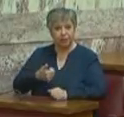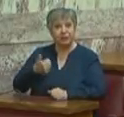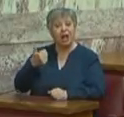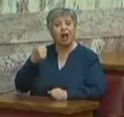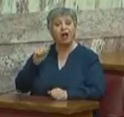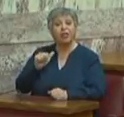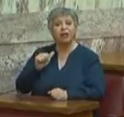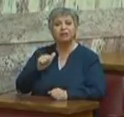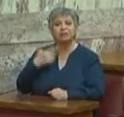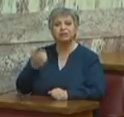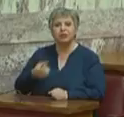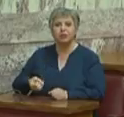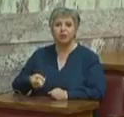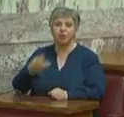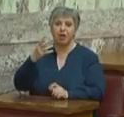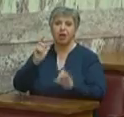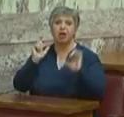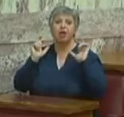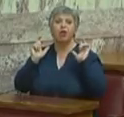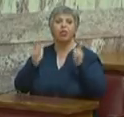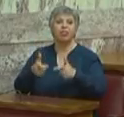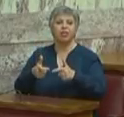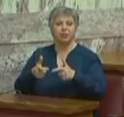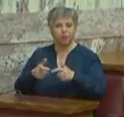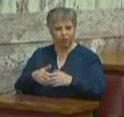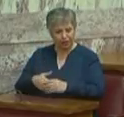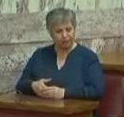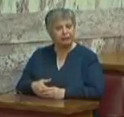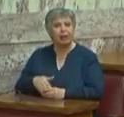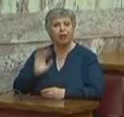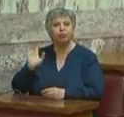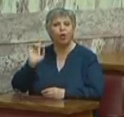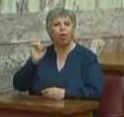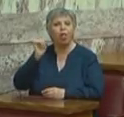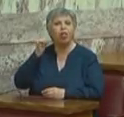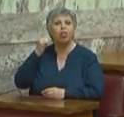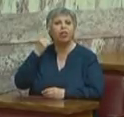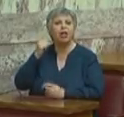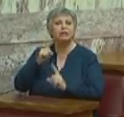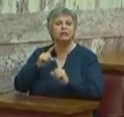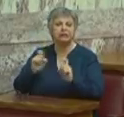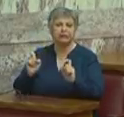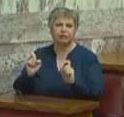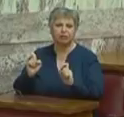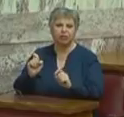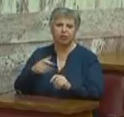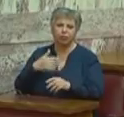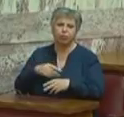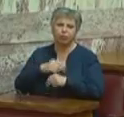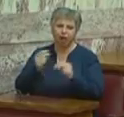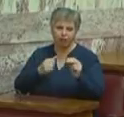Δημοκρατία είχε μια άλλη ατυχή έμπνευση από αυτές που τη συνοδεύουν την τελευταία